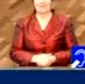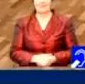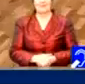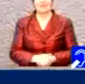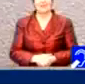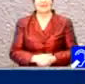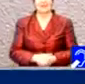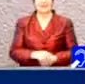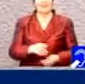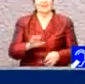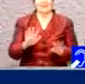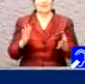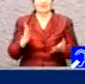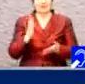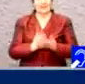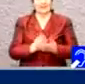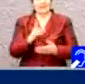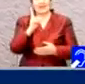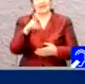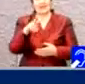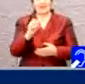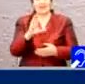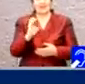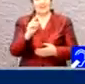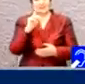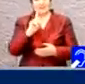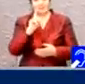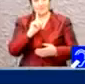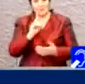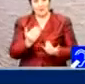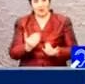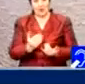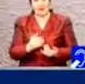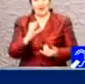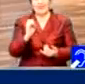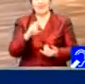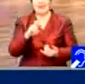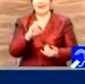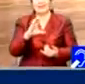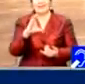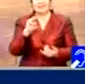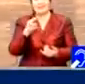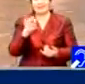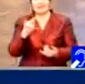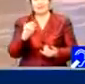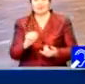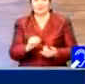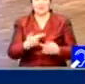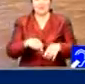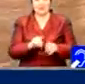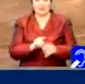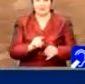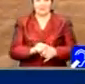Este dans contemporan. Elementele sunt clasice, contemporane. Mai mult ne bazăm pe elasticitate. Anume pentru acest stil de